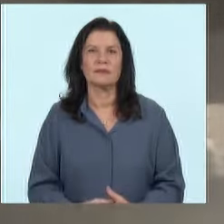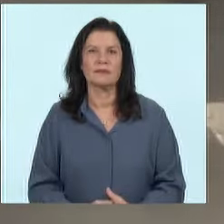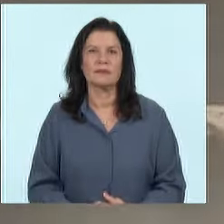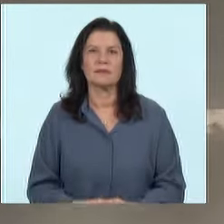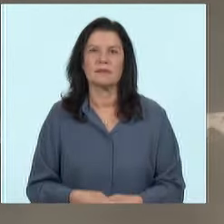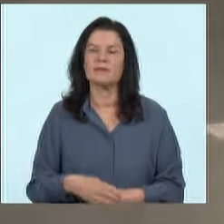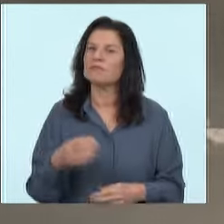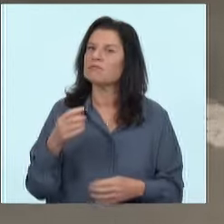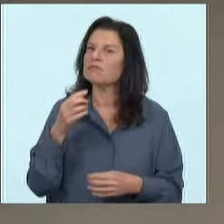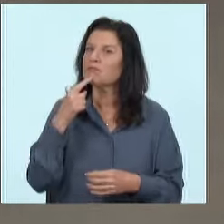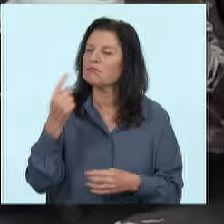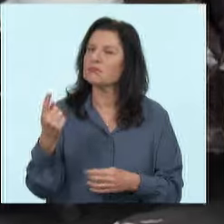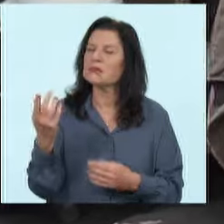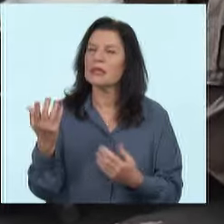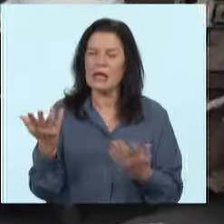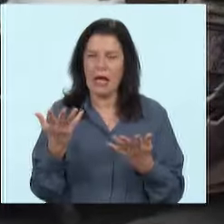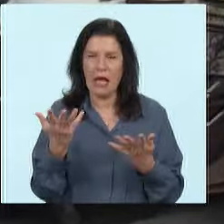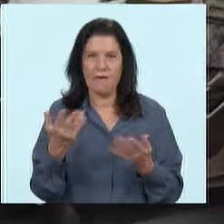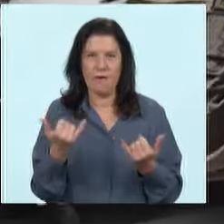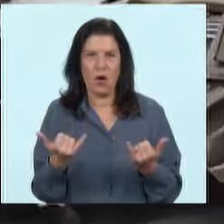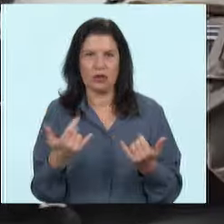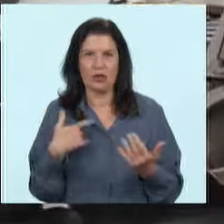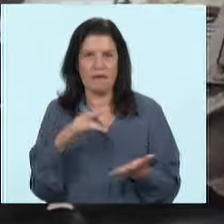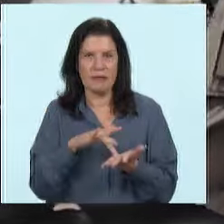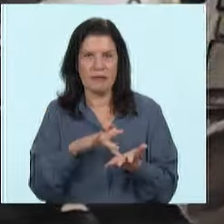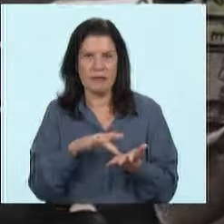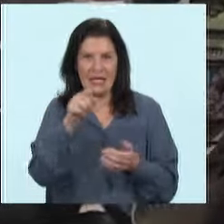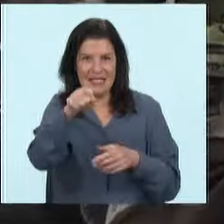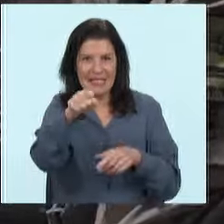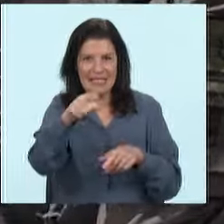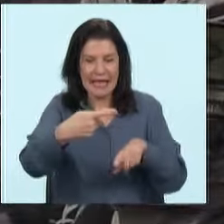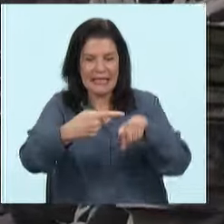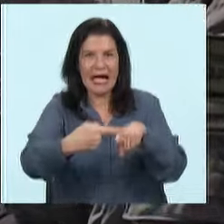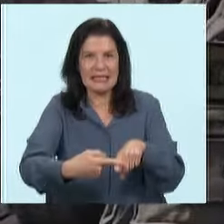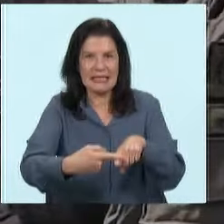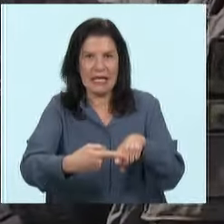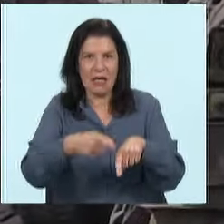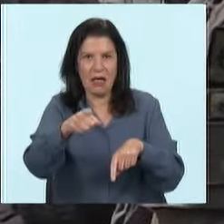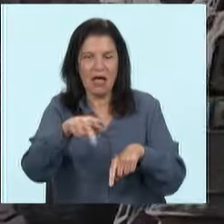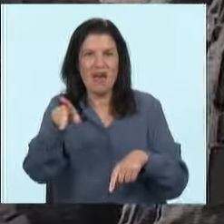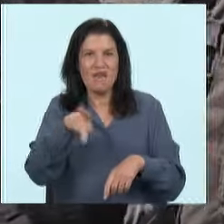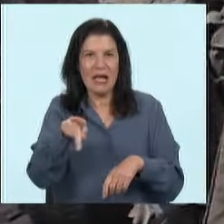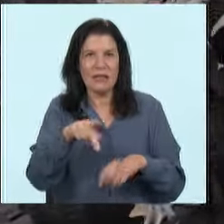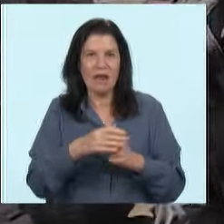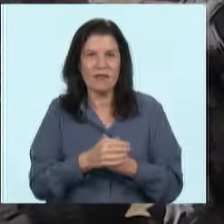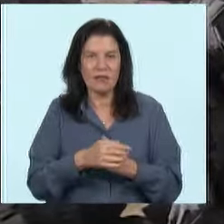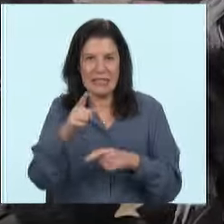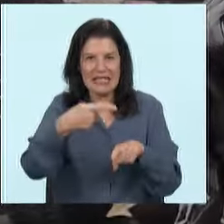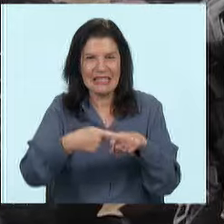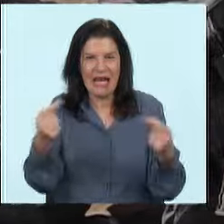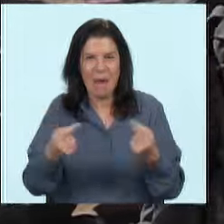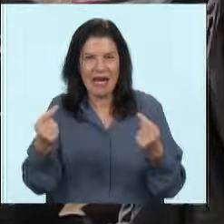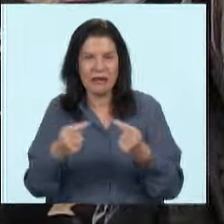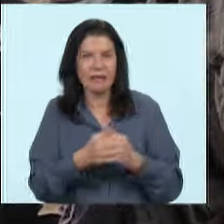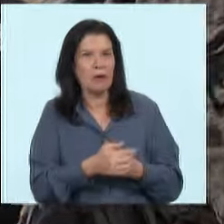תמקם אותנו רגע. הגענו, עברנו על ציר פילדלפי. זה ציר המריבה. אני לא יודע מה זה ציר המריבה. אתה לא שומע מה